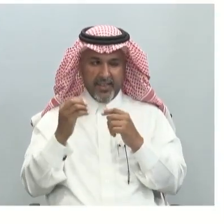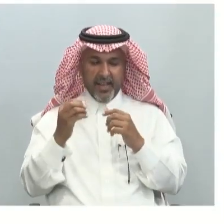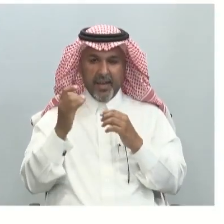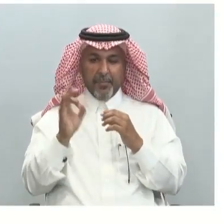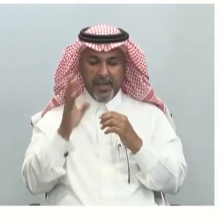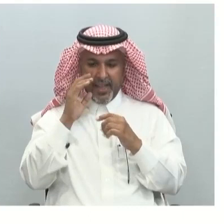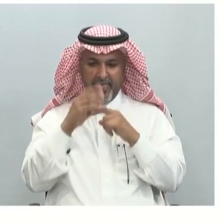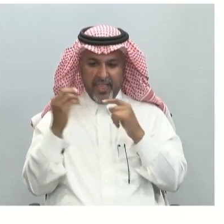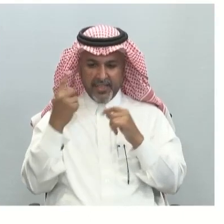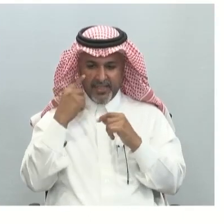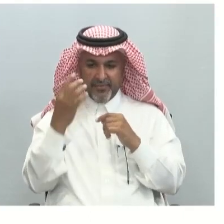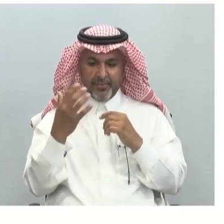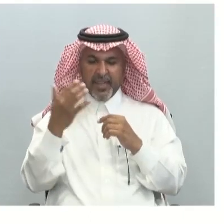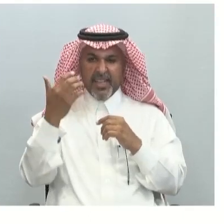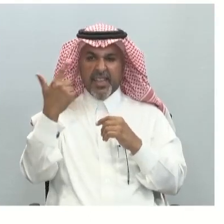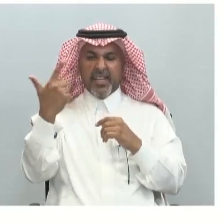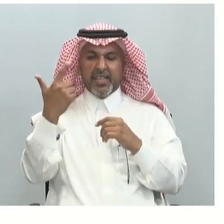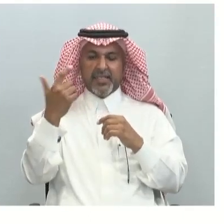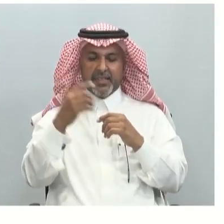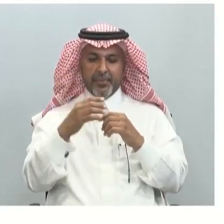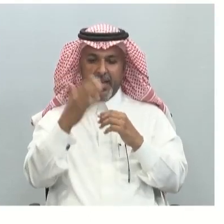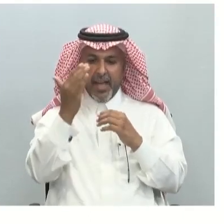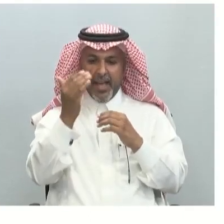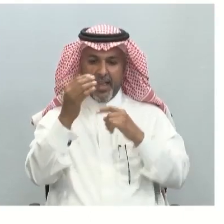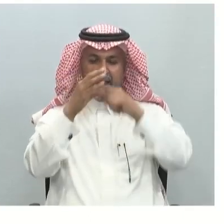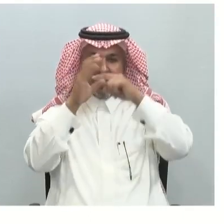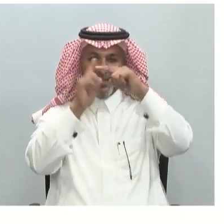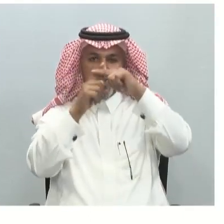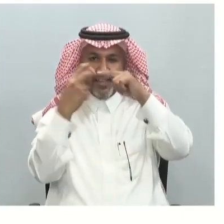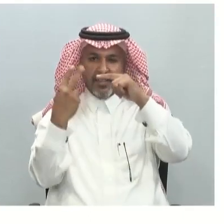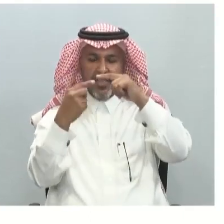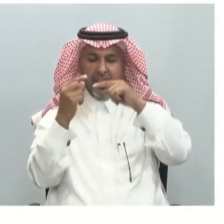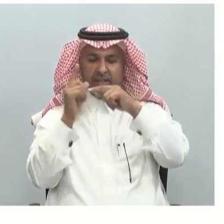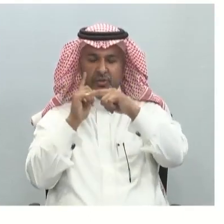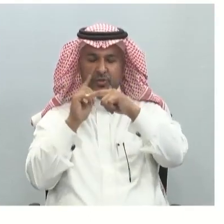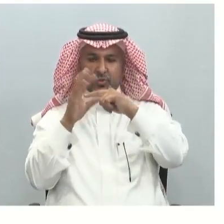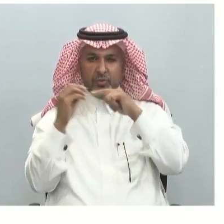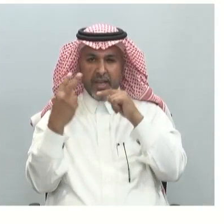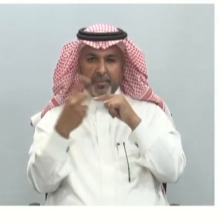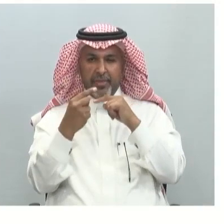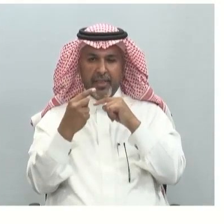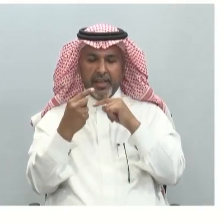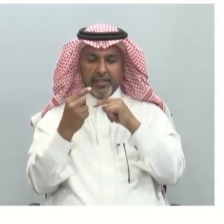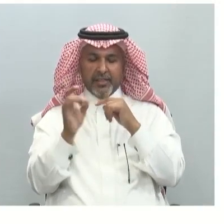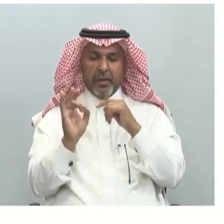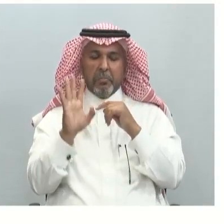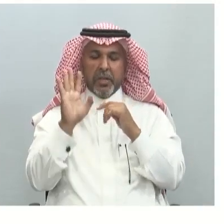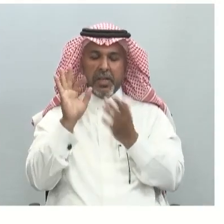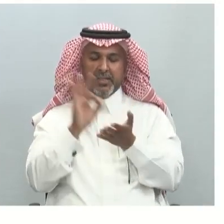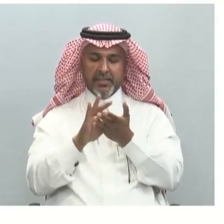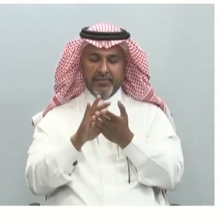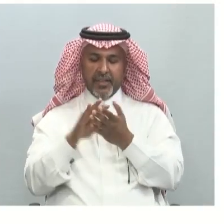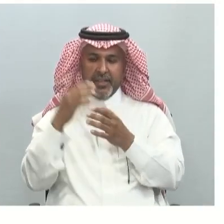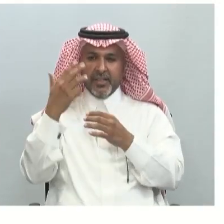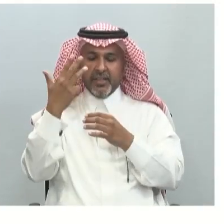معامل الاكس معامل الاكس سالب سته اقسمها على اثنين واربع الناتج كم يساوي